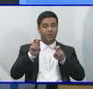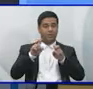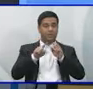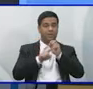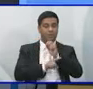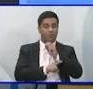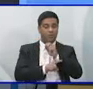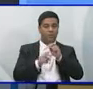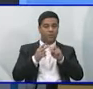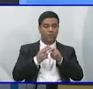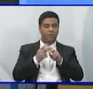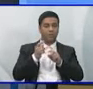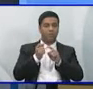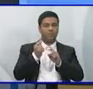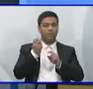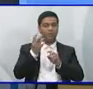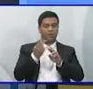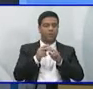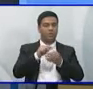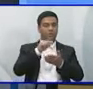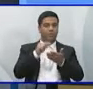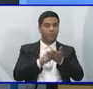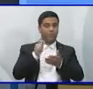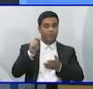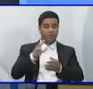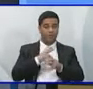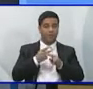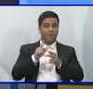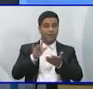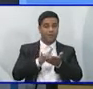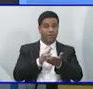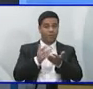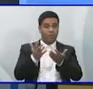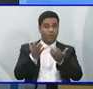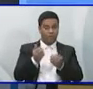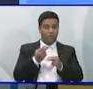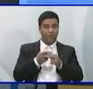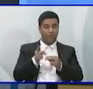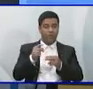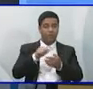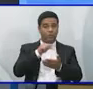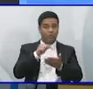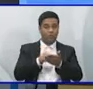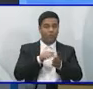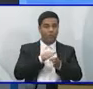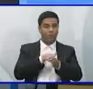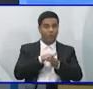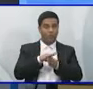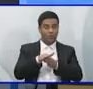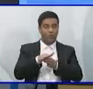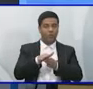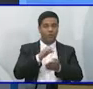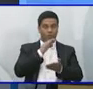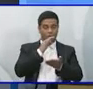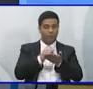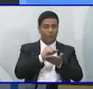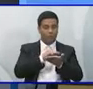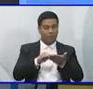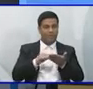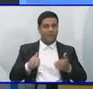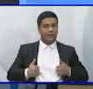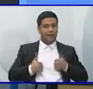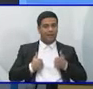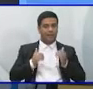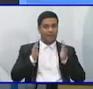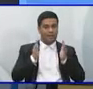mavzuning yakunida bir qator savollar berilgan. Daftaringizni oling va bu savollarga to'liq javob